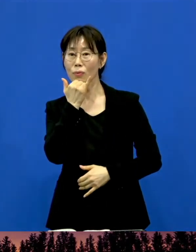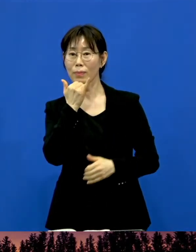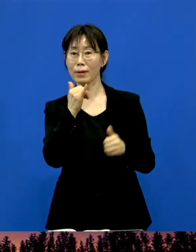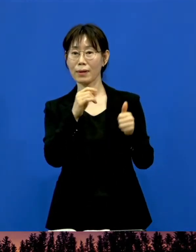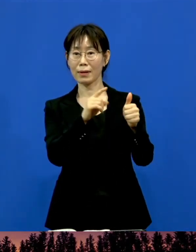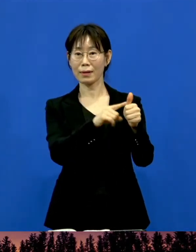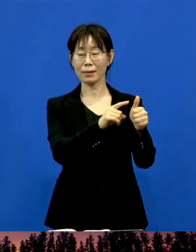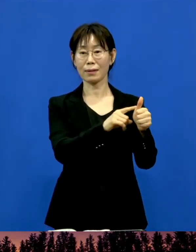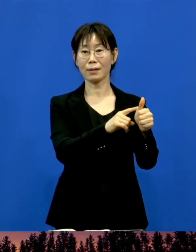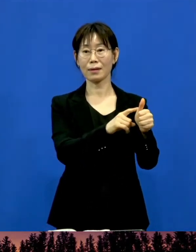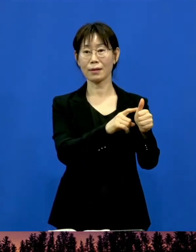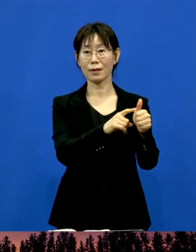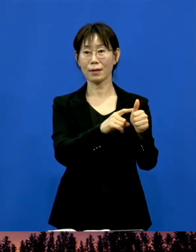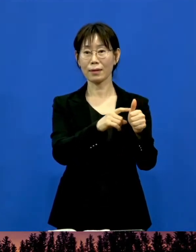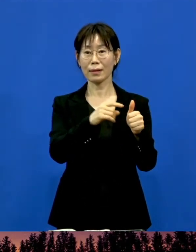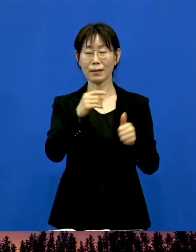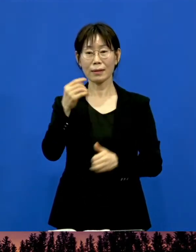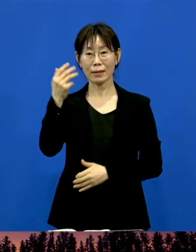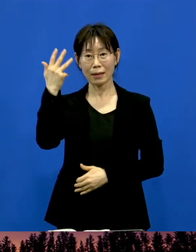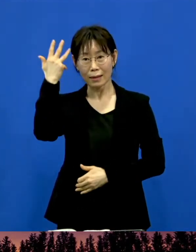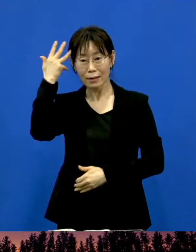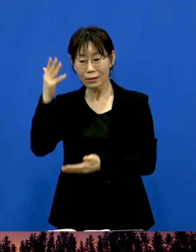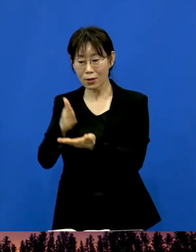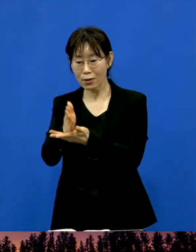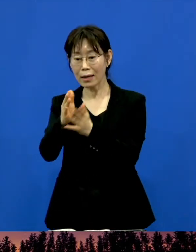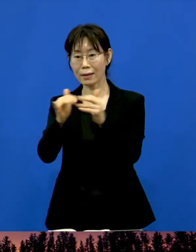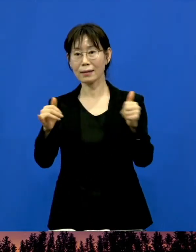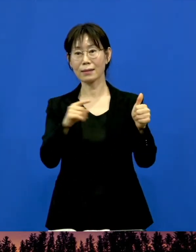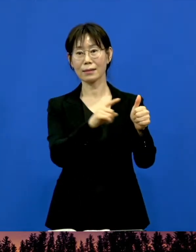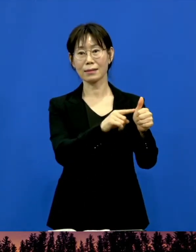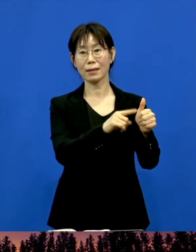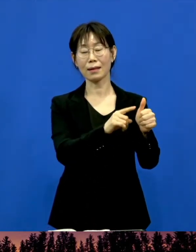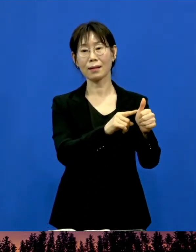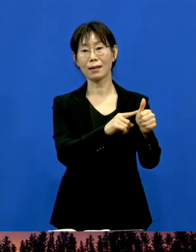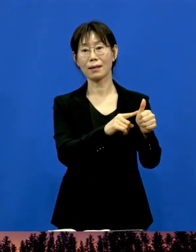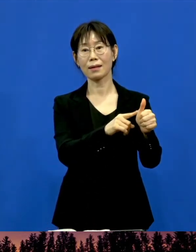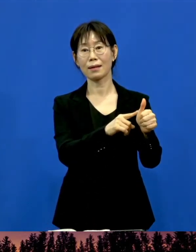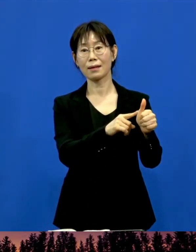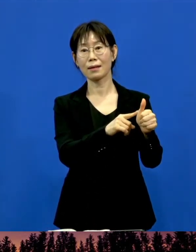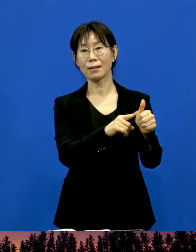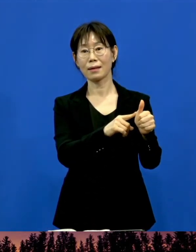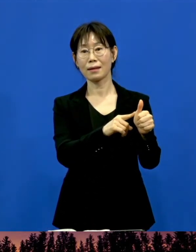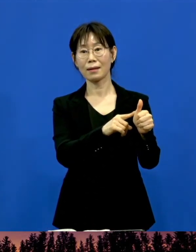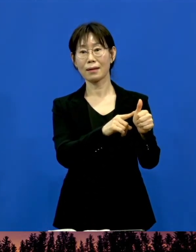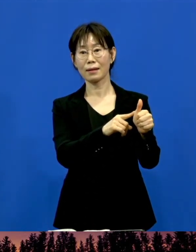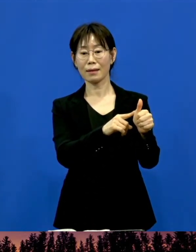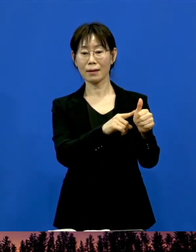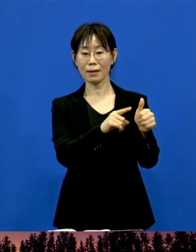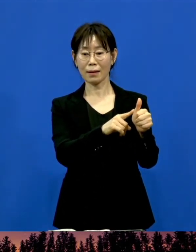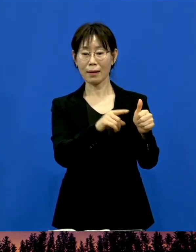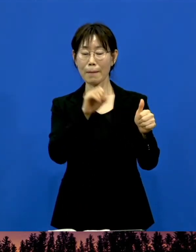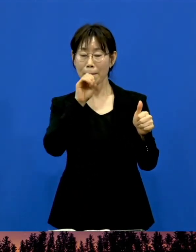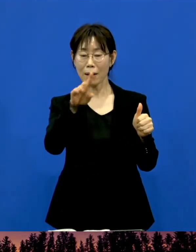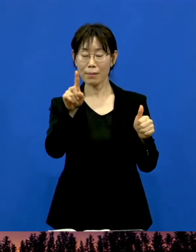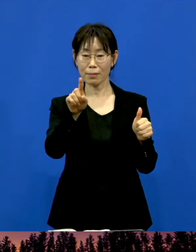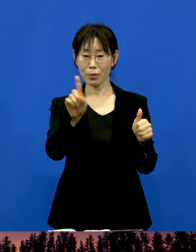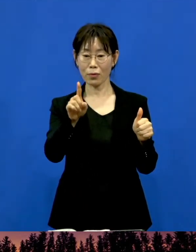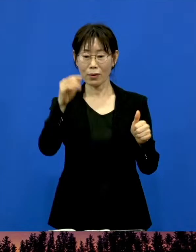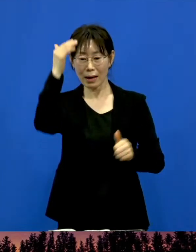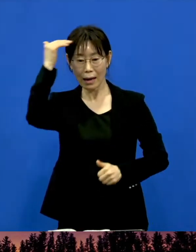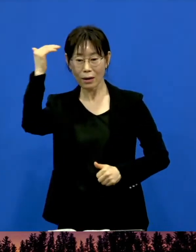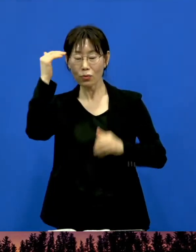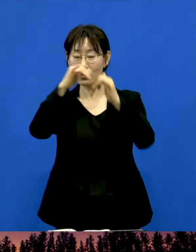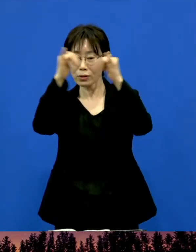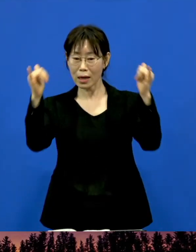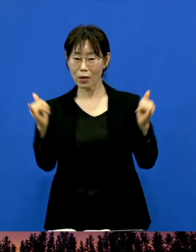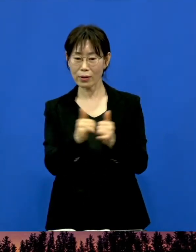제독하고 그 철학자 한명 철치라는 피로사회라고 해요. 피로사회. 특별히 한국 사회 피로사회. 사람들이